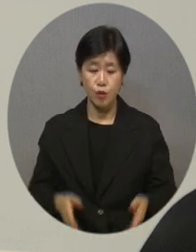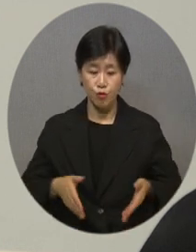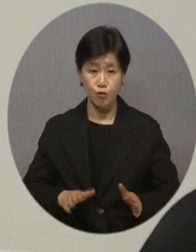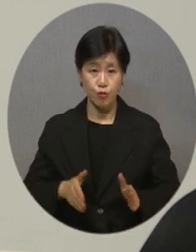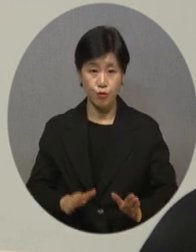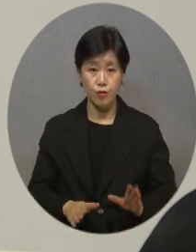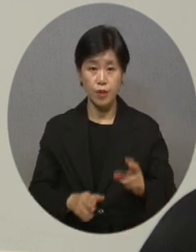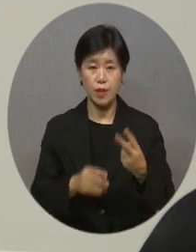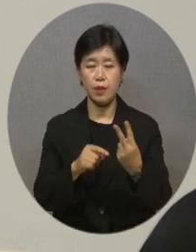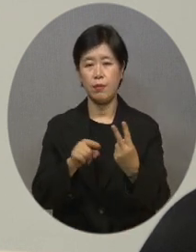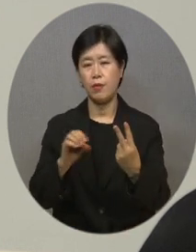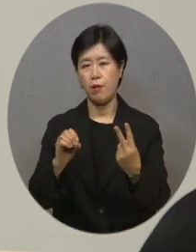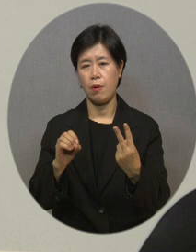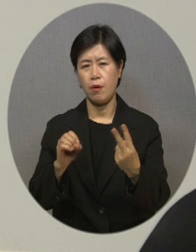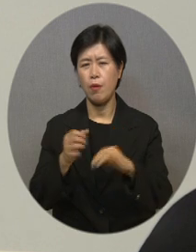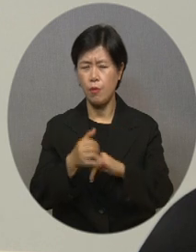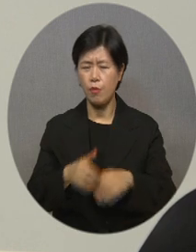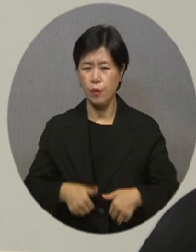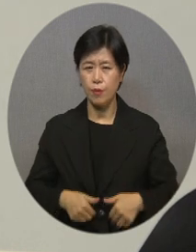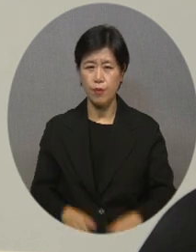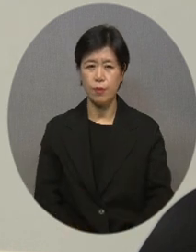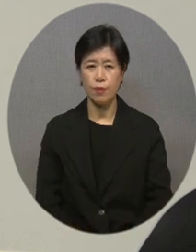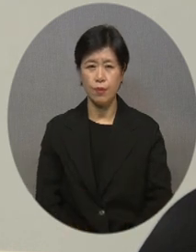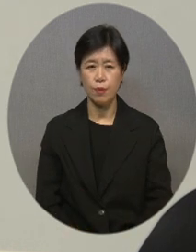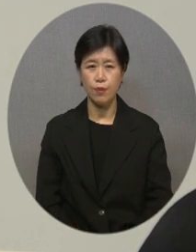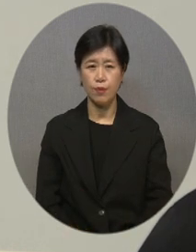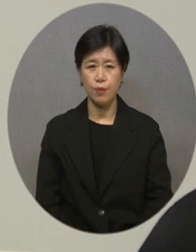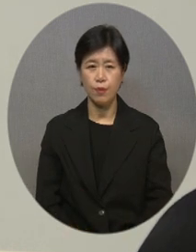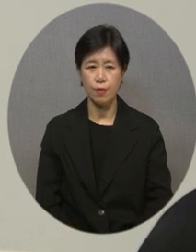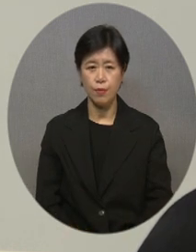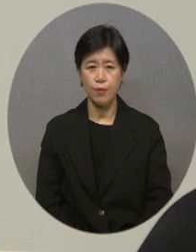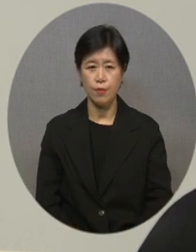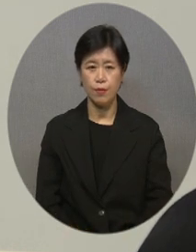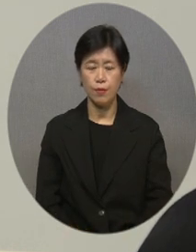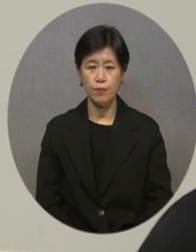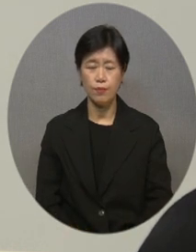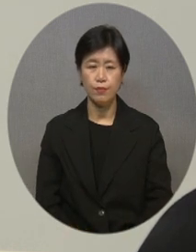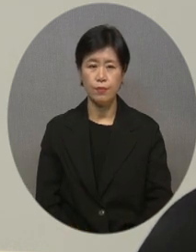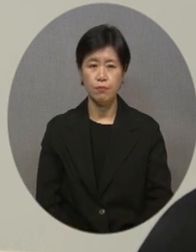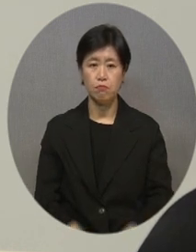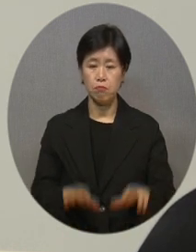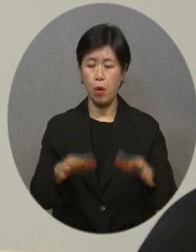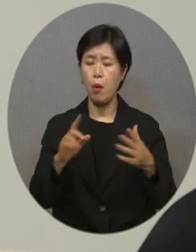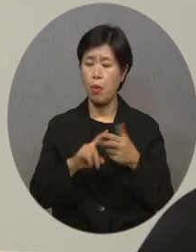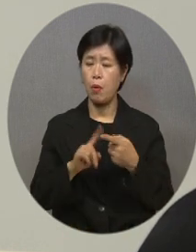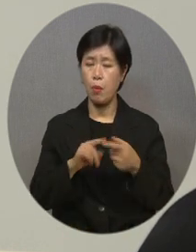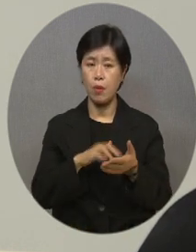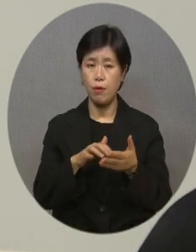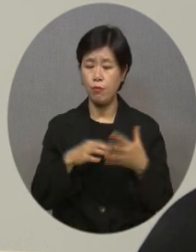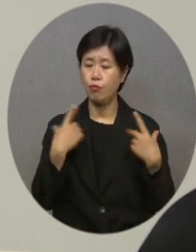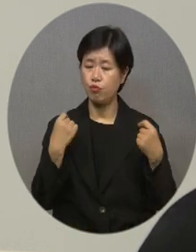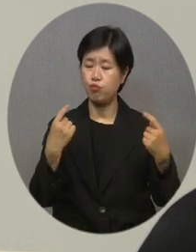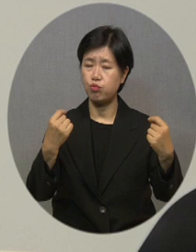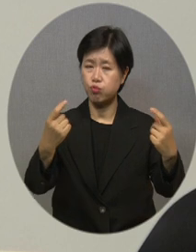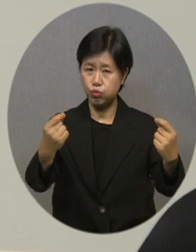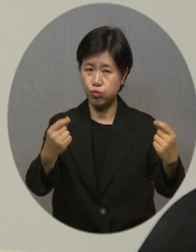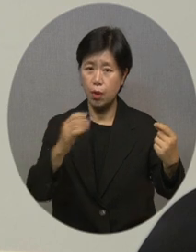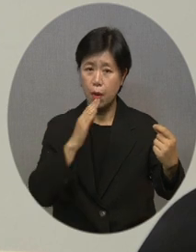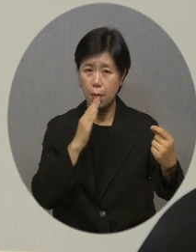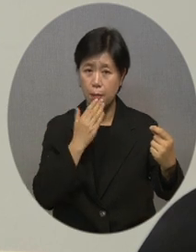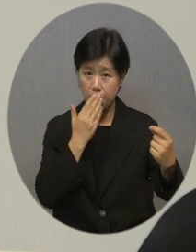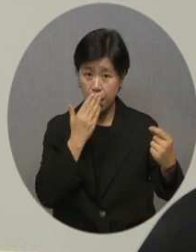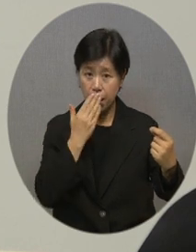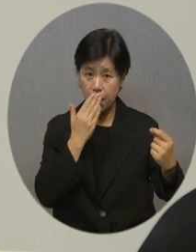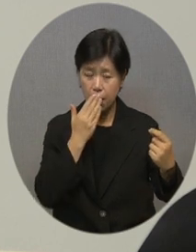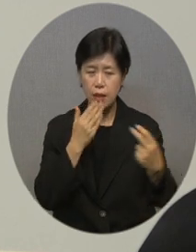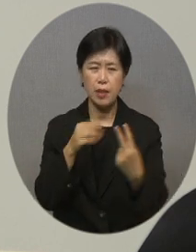출산율은 2.01명이거든요. 이때쯤 돼야만이 계속 인구가 유전하는 건데 떨어져 가지고 있다가 다시